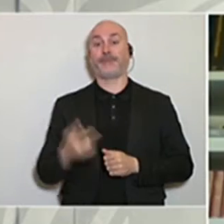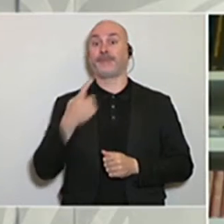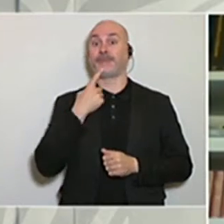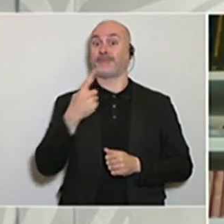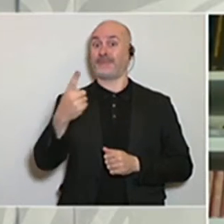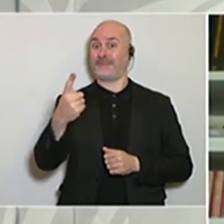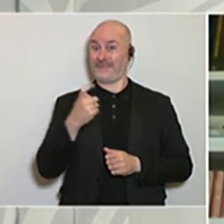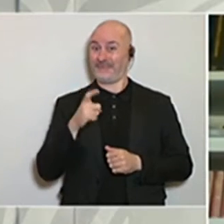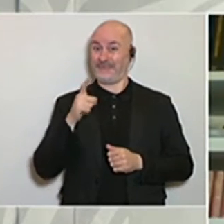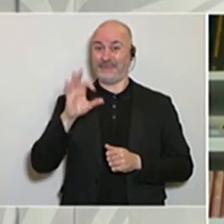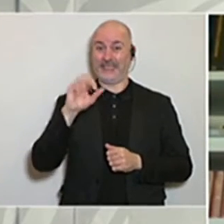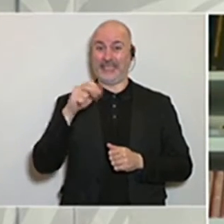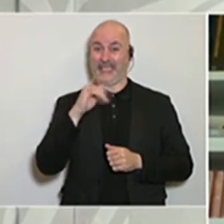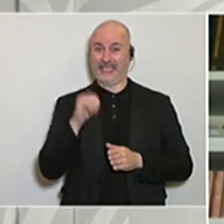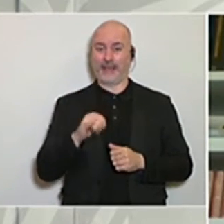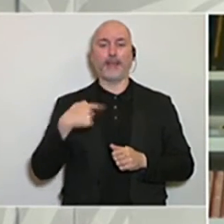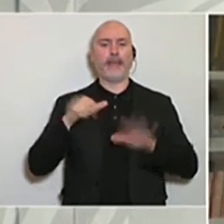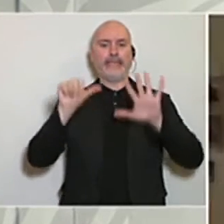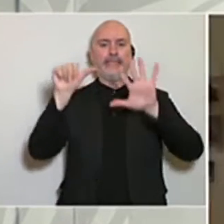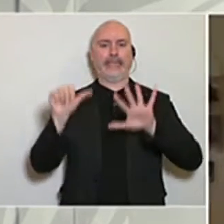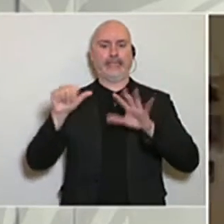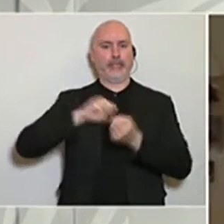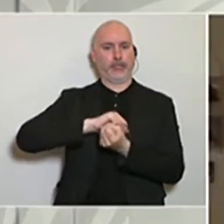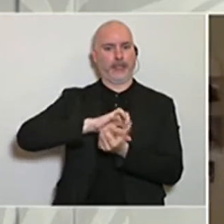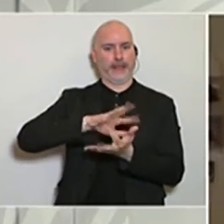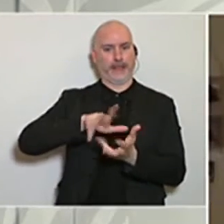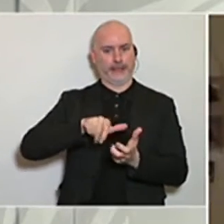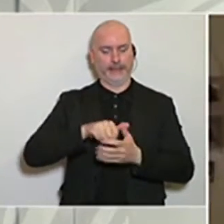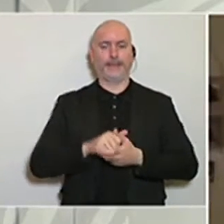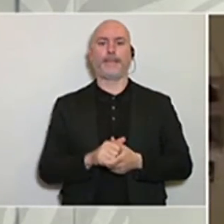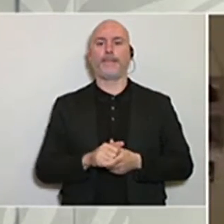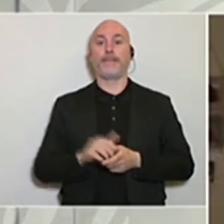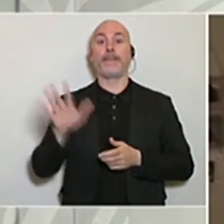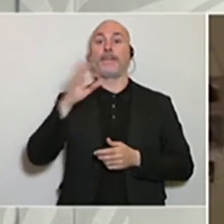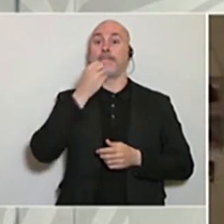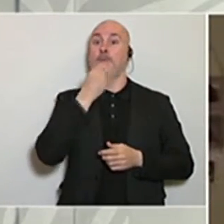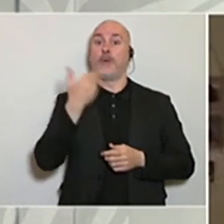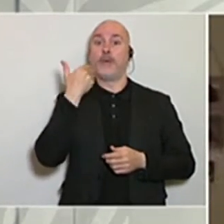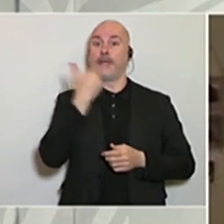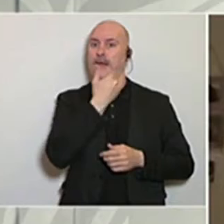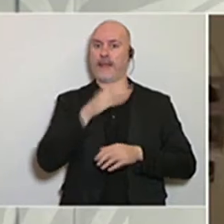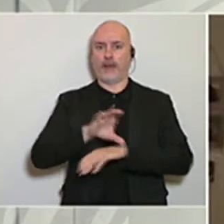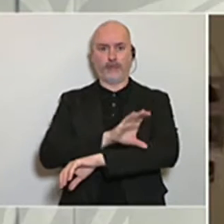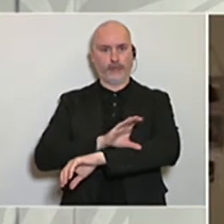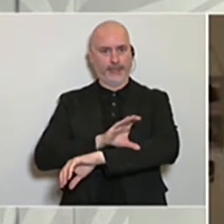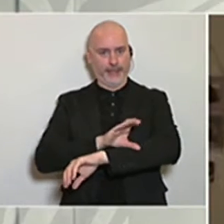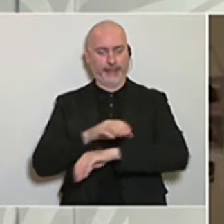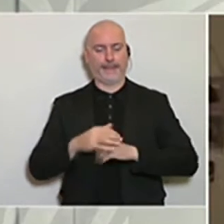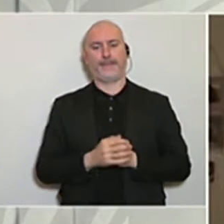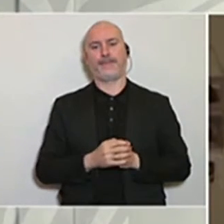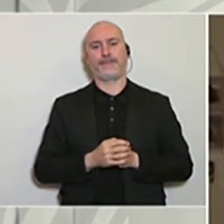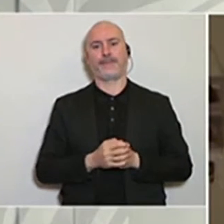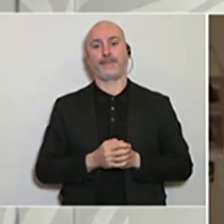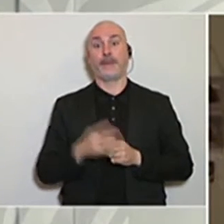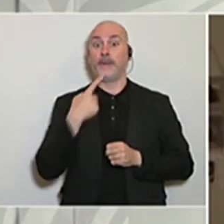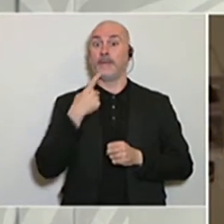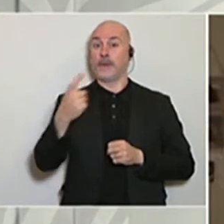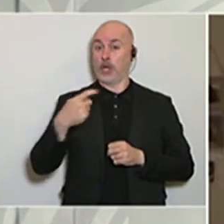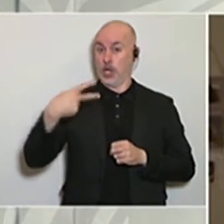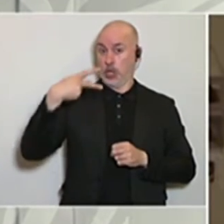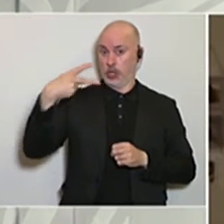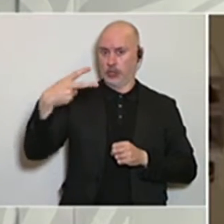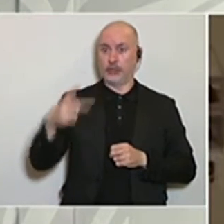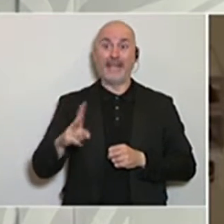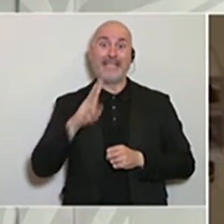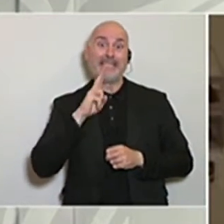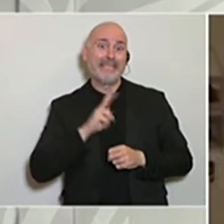Pregunta a Diego Sánchez, de la Sexta Notícies. Endavant. Sí, hola, molt bona tarda, consellera. Li feia dues preguntes, li